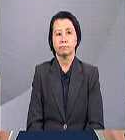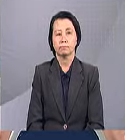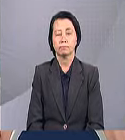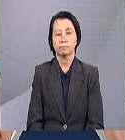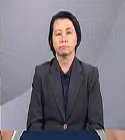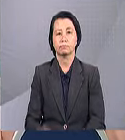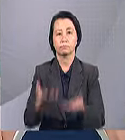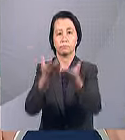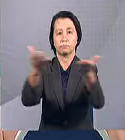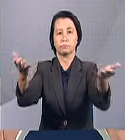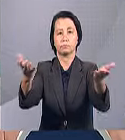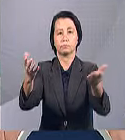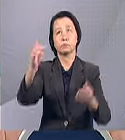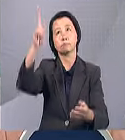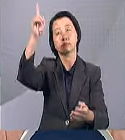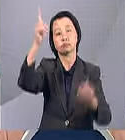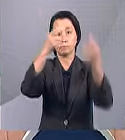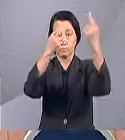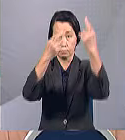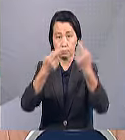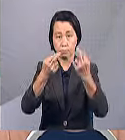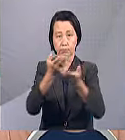Sidang penonton yang dirahmati Allah,